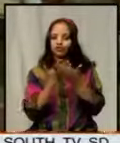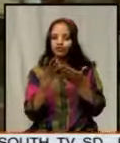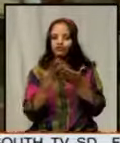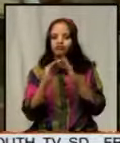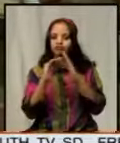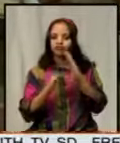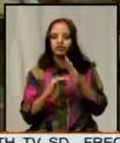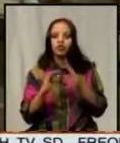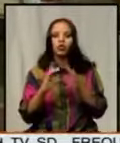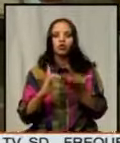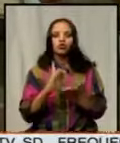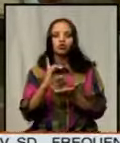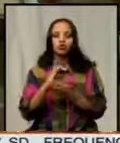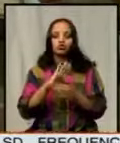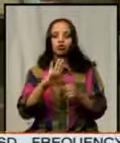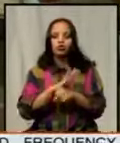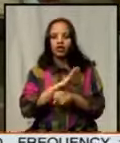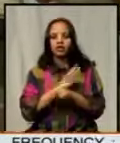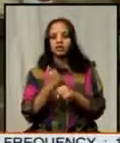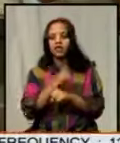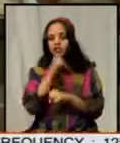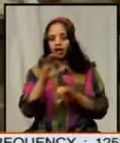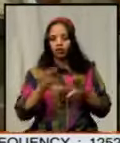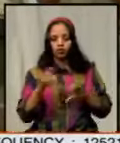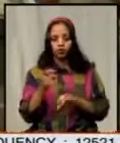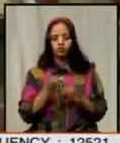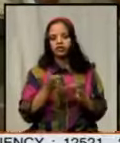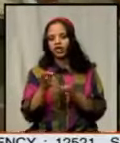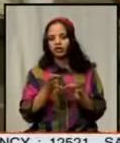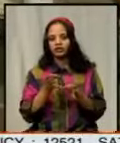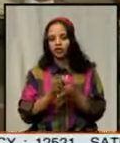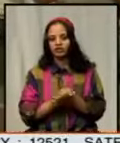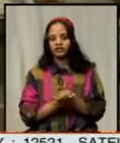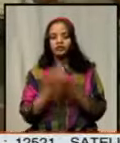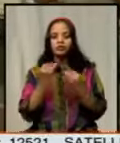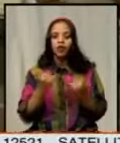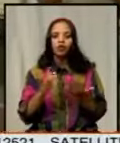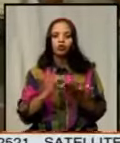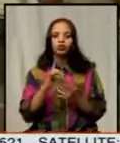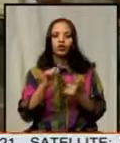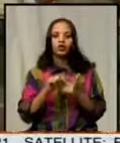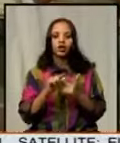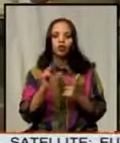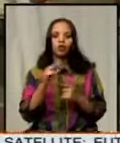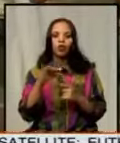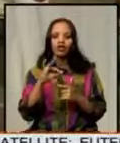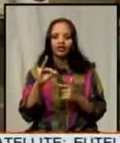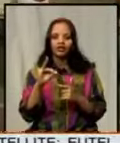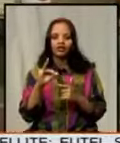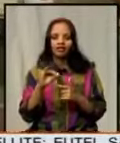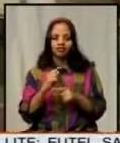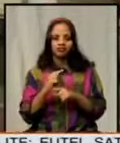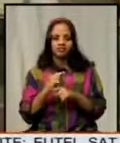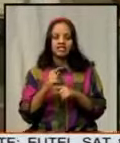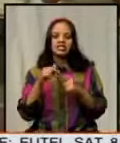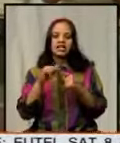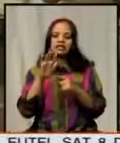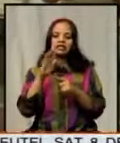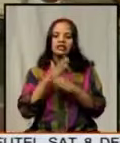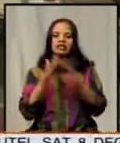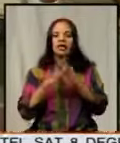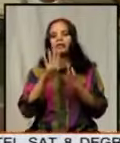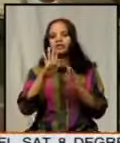እጥረት ኮሌጁ በሙሉ አቅሙ እንዳይሰራ እያደረገው እንደሆነም ተገልጿል። አሁን ኮሌጁ ፖሊቴክኒክ አድጓል። እስከ ደረጃ 5